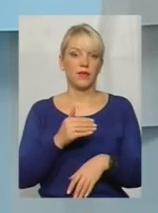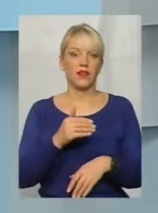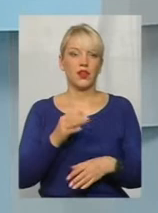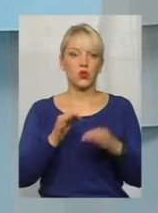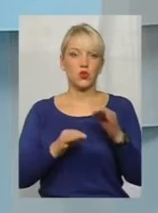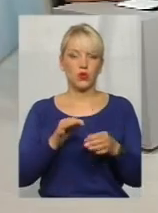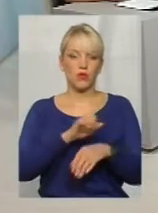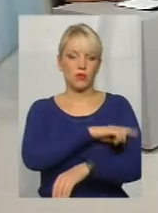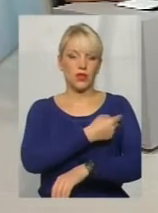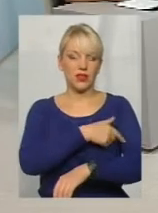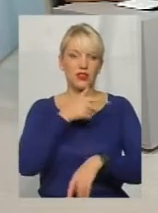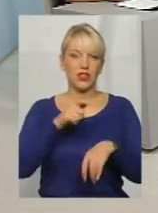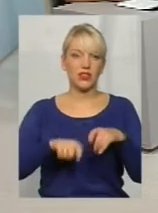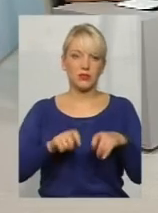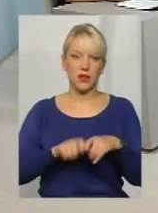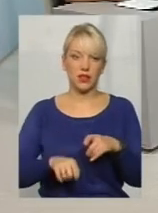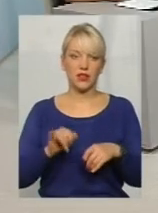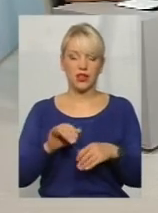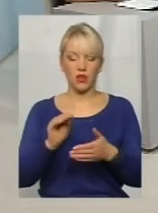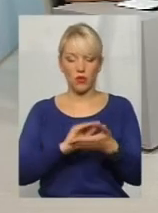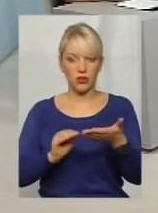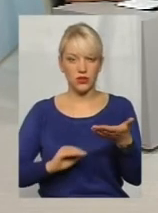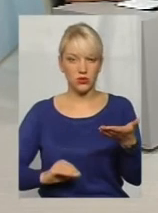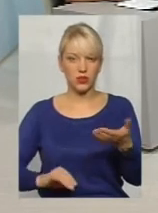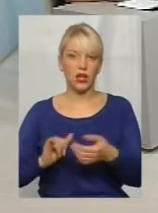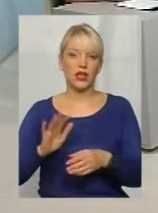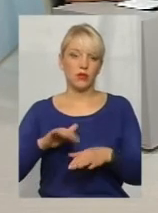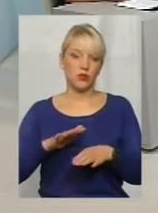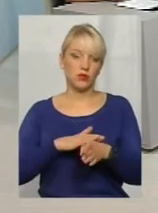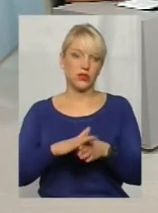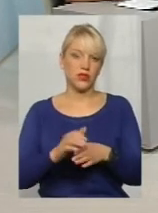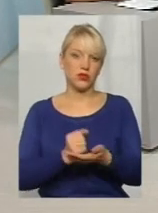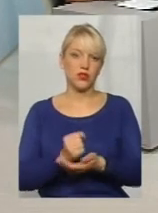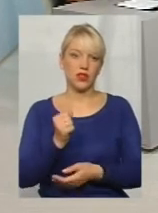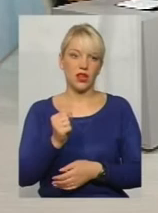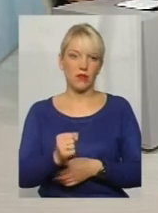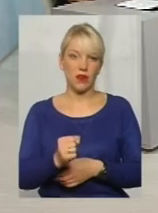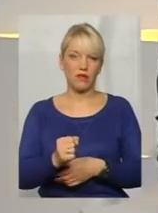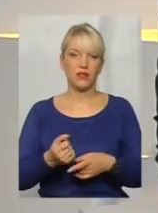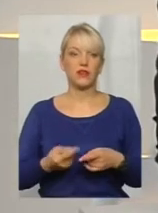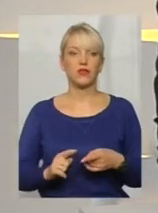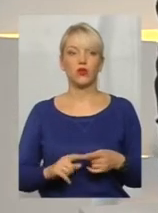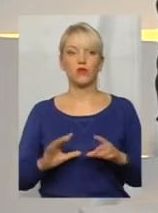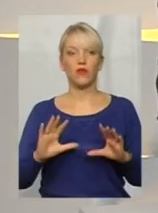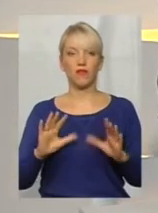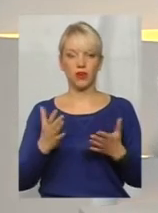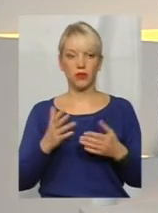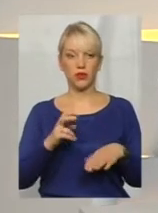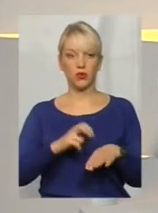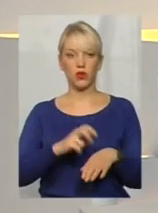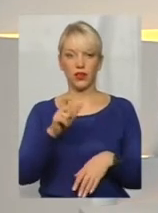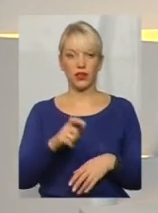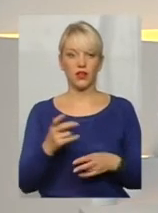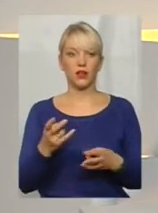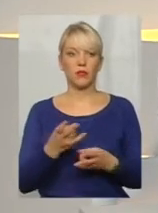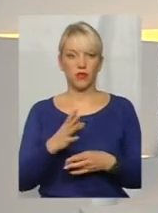судово-медичного експерта. І описується, і здійснюється направлення. Тобто в цьому випадку лікар мав